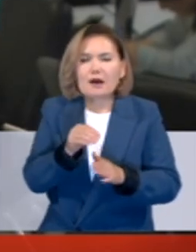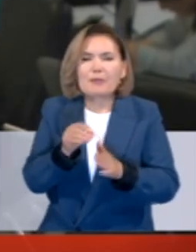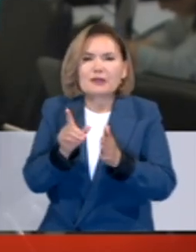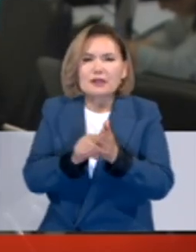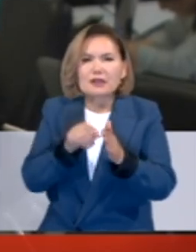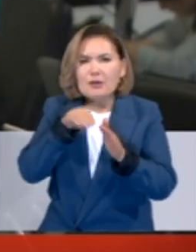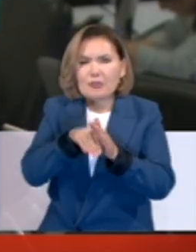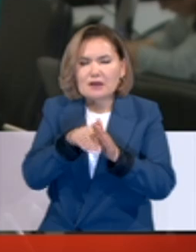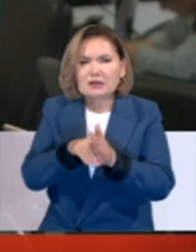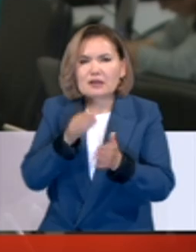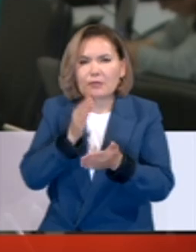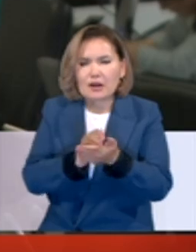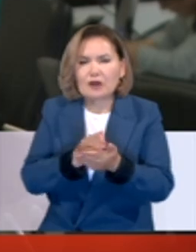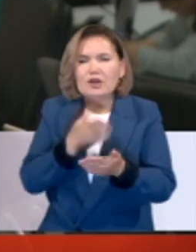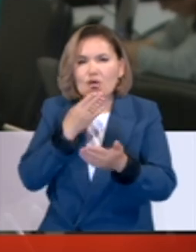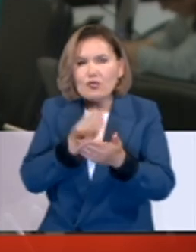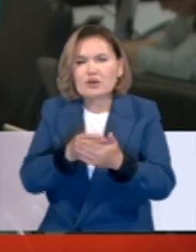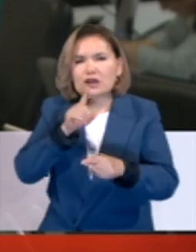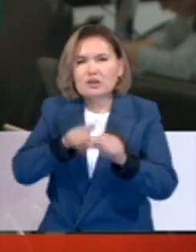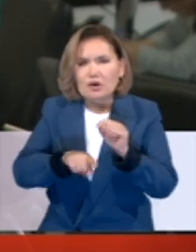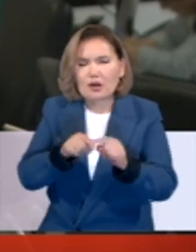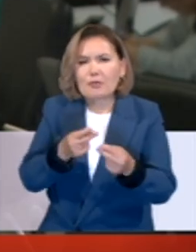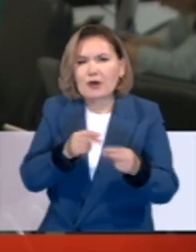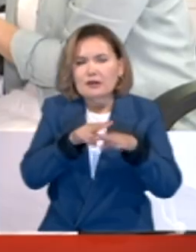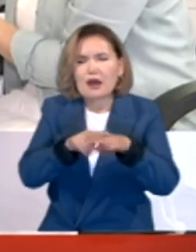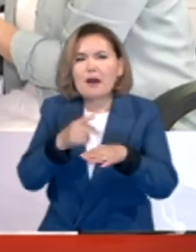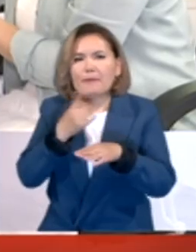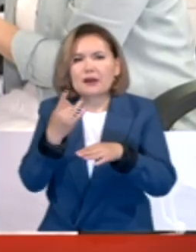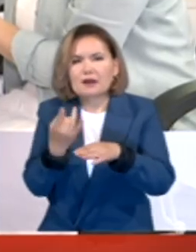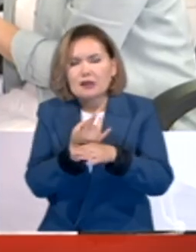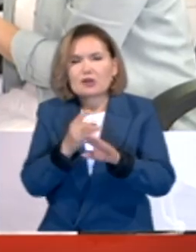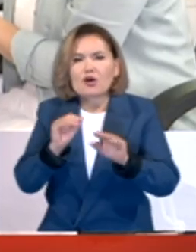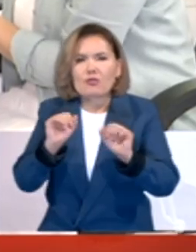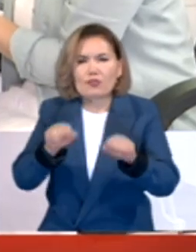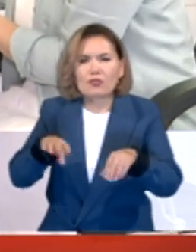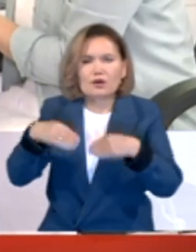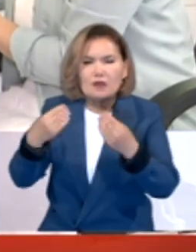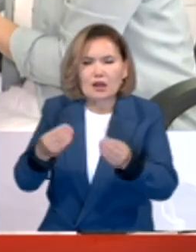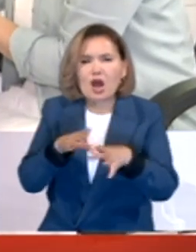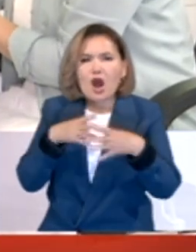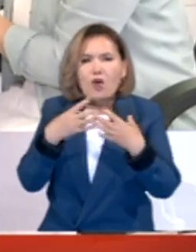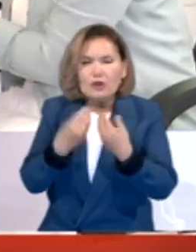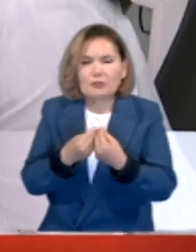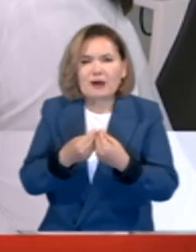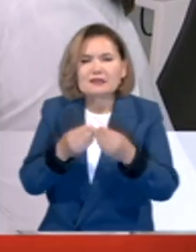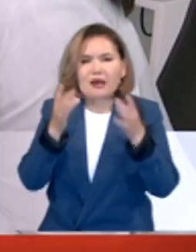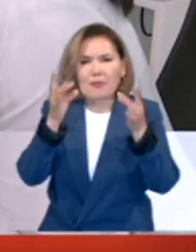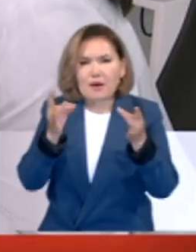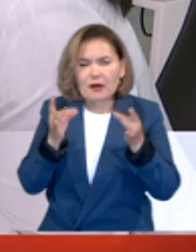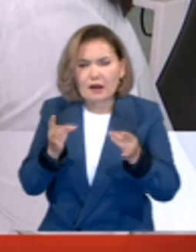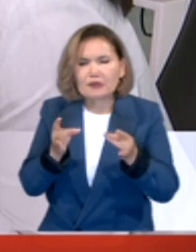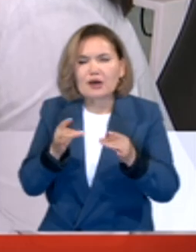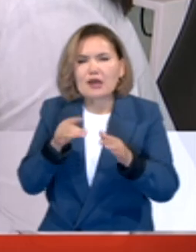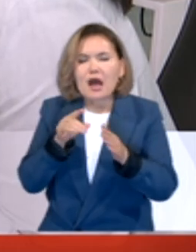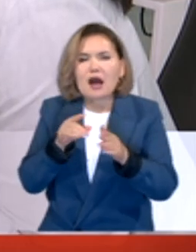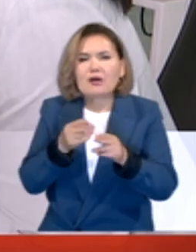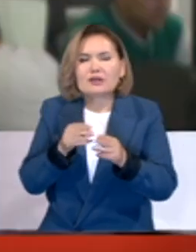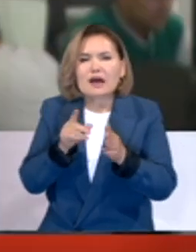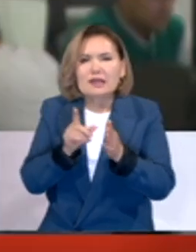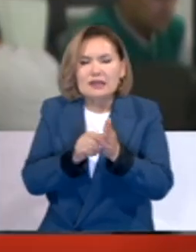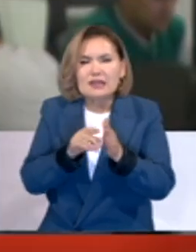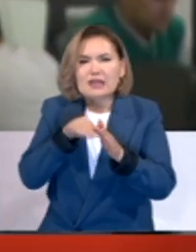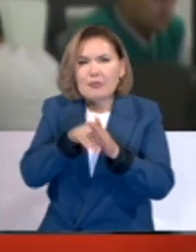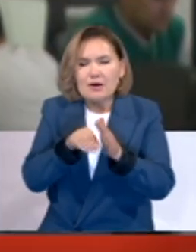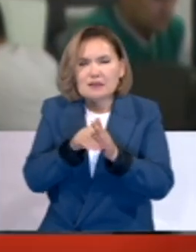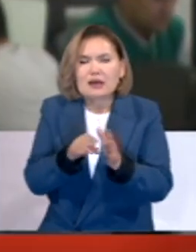депозиттерді өзінің туысқанына аударуға бір рет қана мүмкіндік беріледі. Және де отбасылық пакетте депозитті біріктіруге бізде шек жоқ.